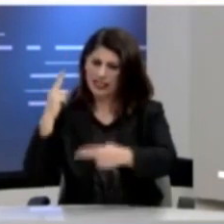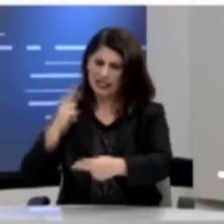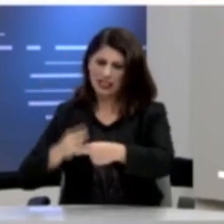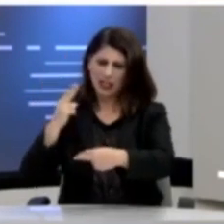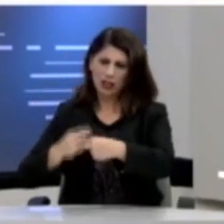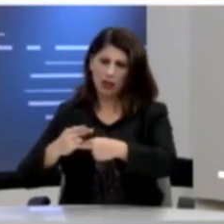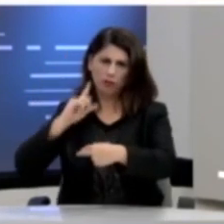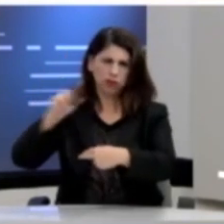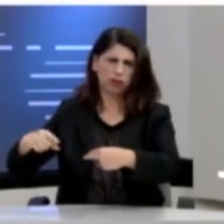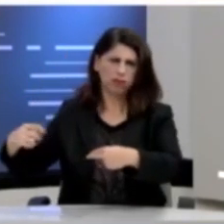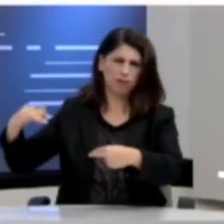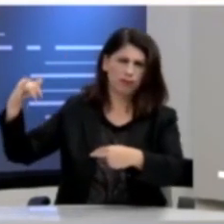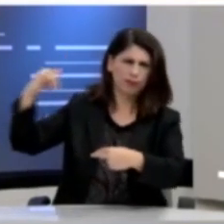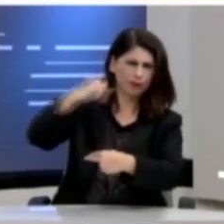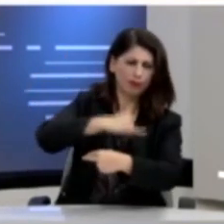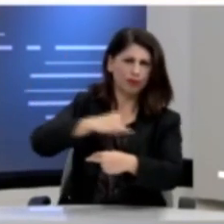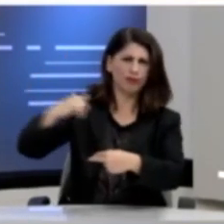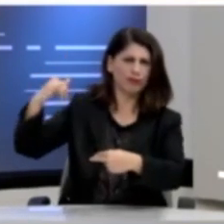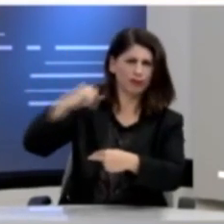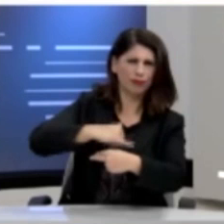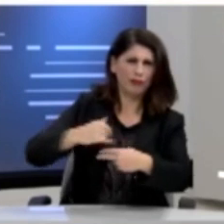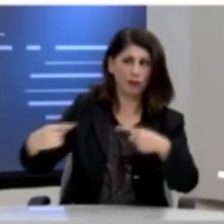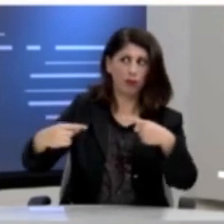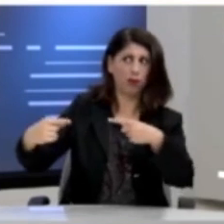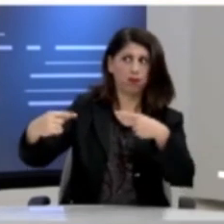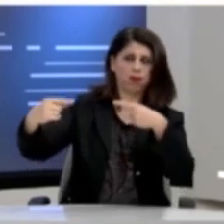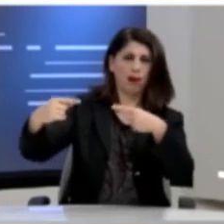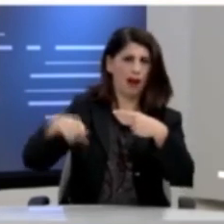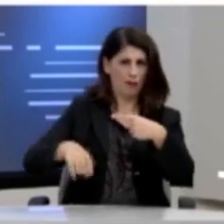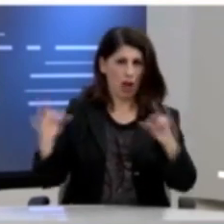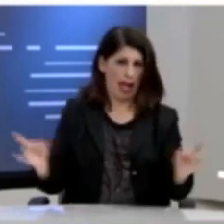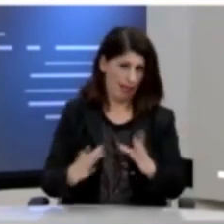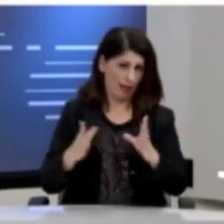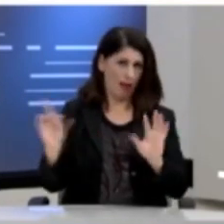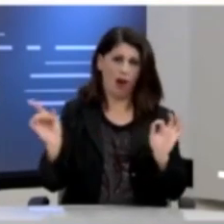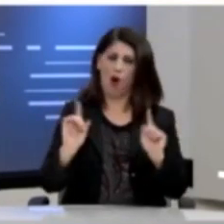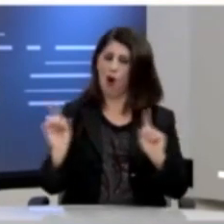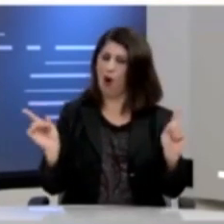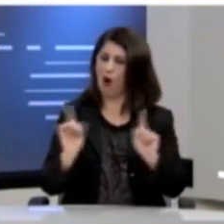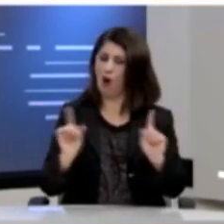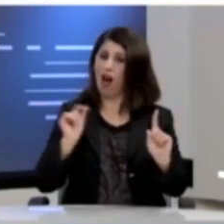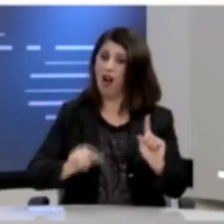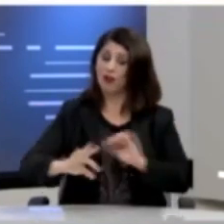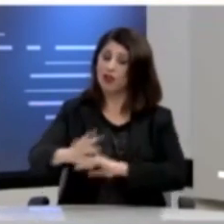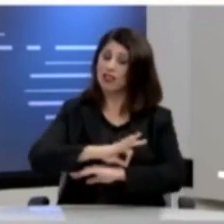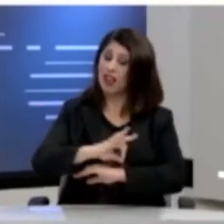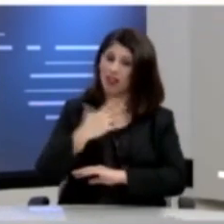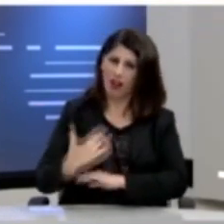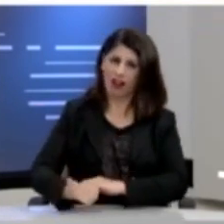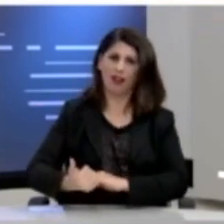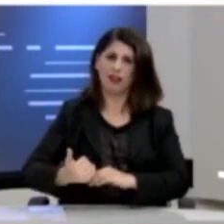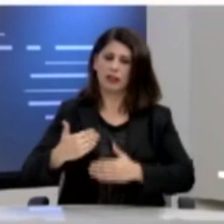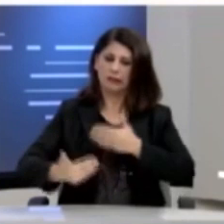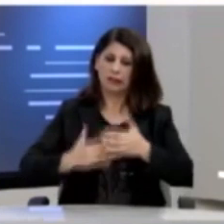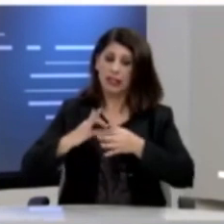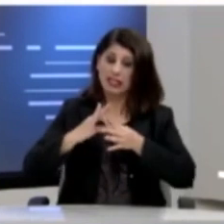οι εντάσεις που προκαλούνται δεν είναι περιστασιακές. Είναι αποτέλεσμα σχεδιασμού, έχουν συνέχεια και